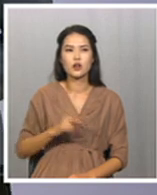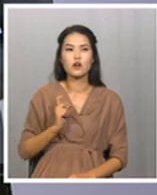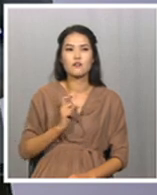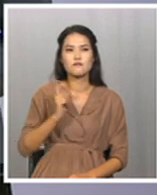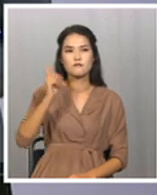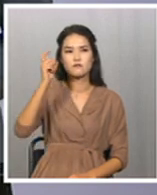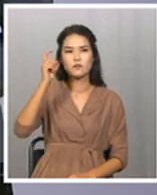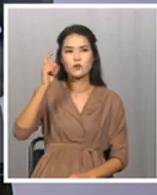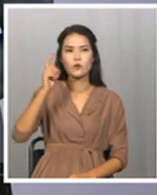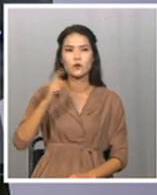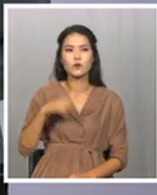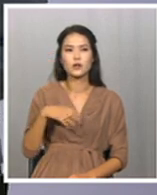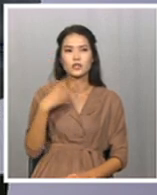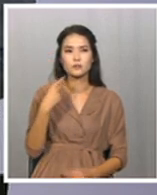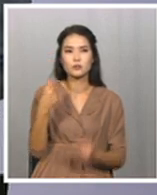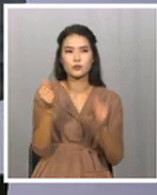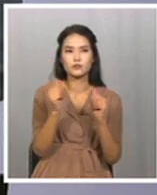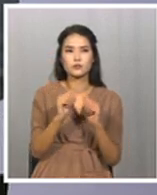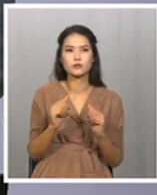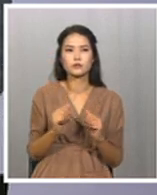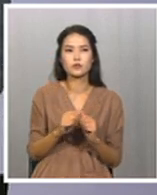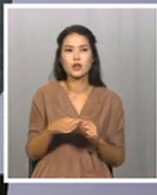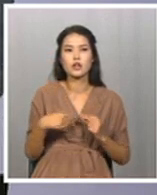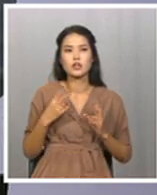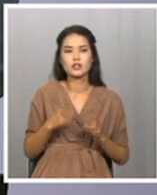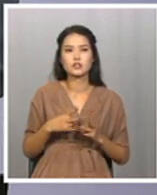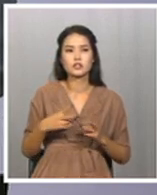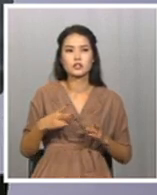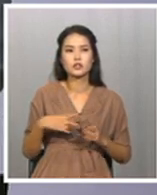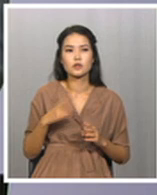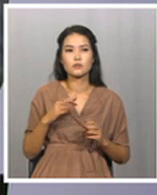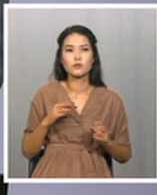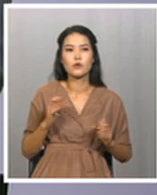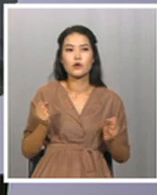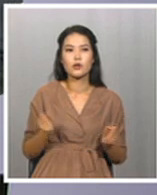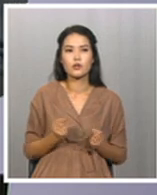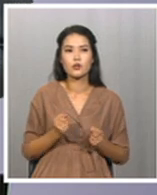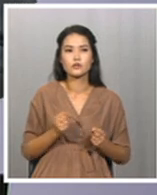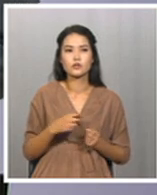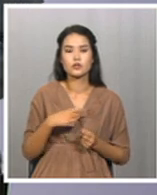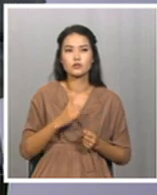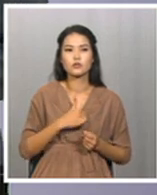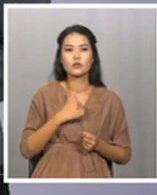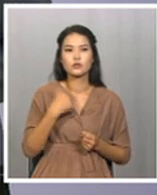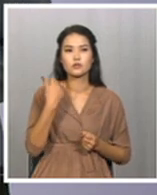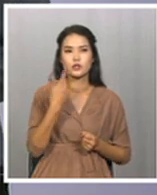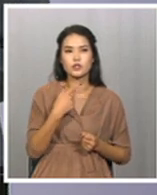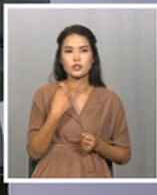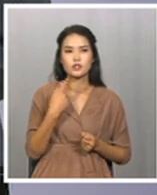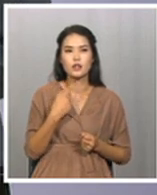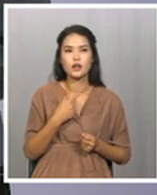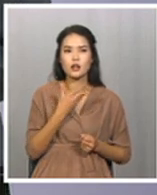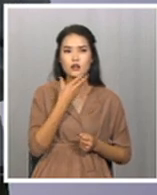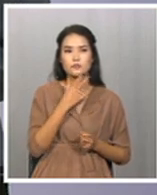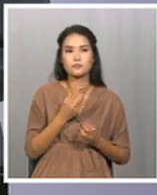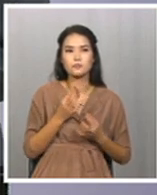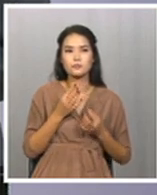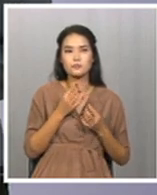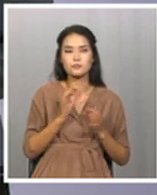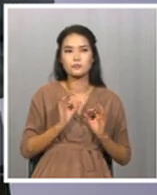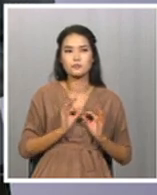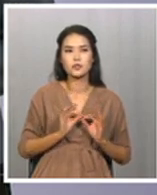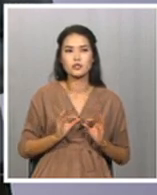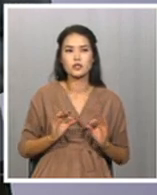Высокая, гибкая фигура. Нежное, но холодное и гордое лицо.